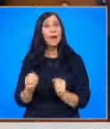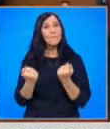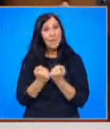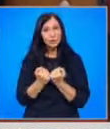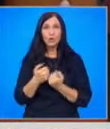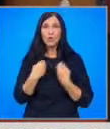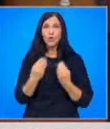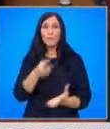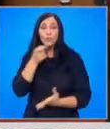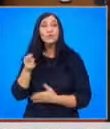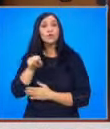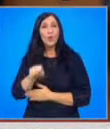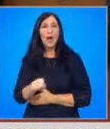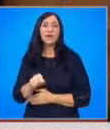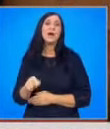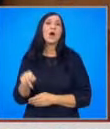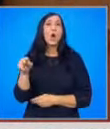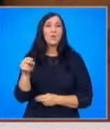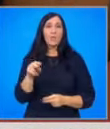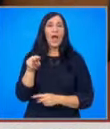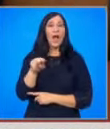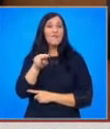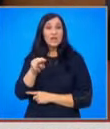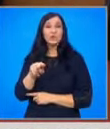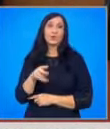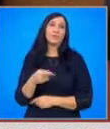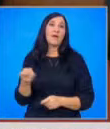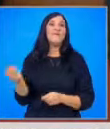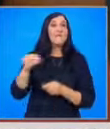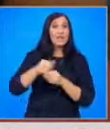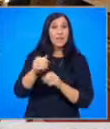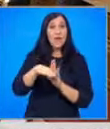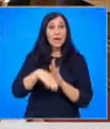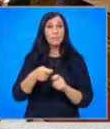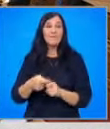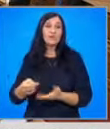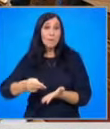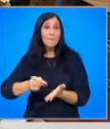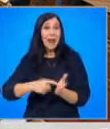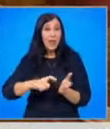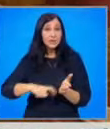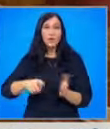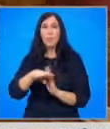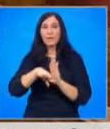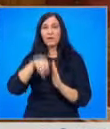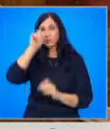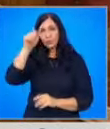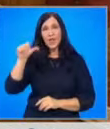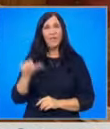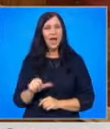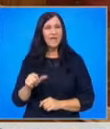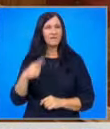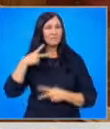думата, тогава квесторите въведете ред. Прави ви бележка по правилника, господин Ананиев. Имате правилник, трябва